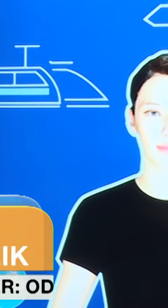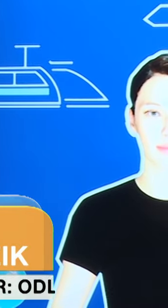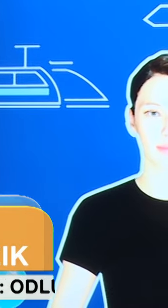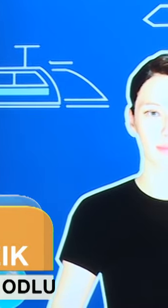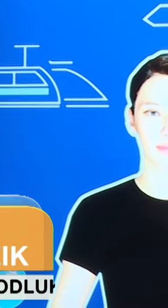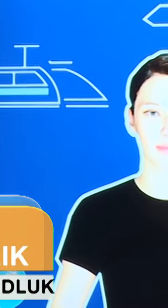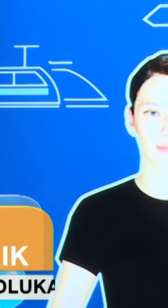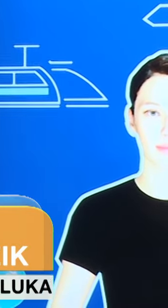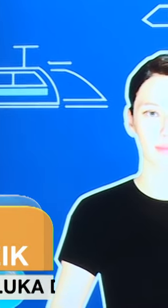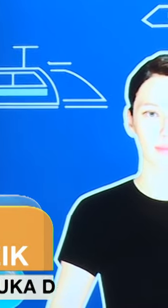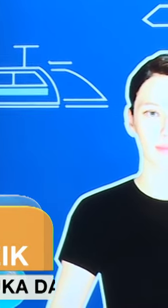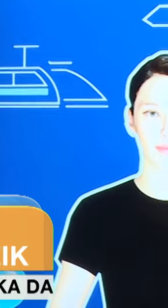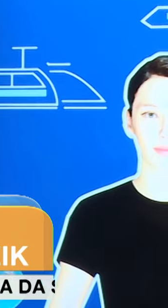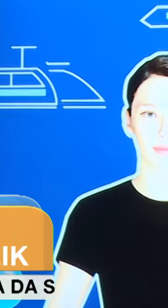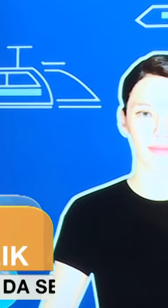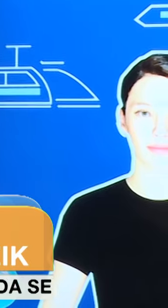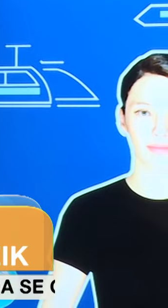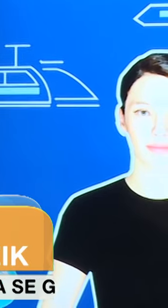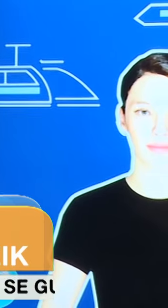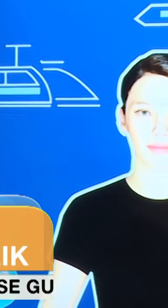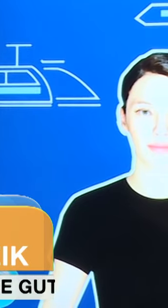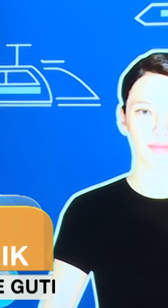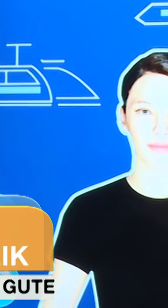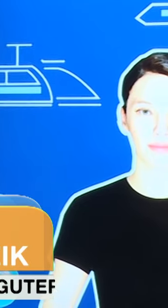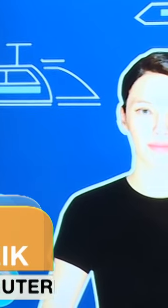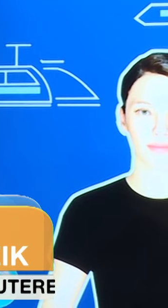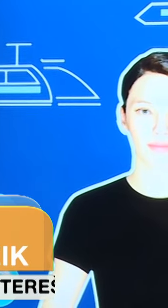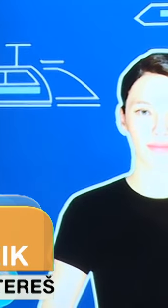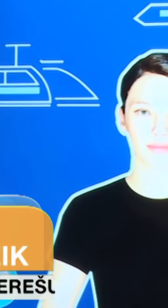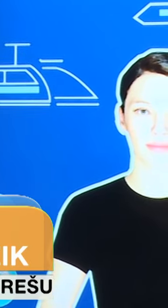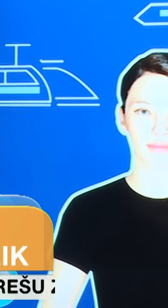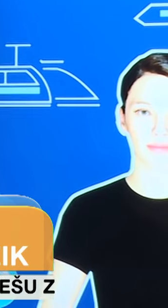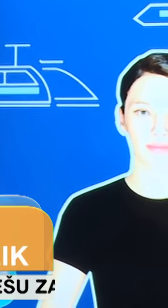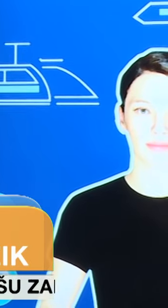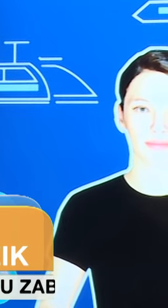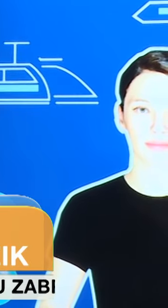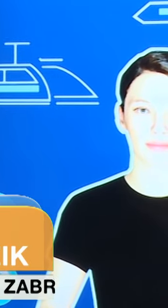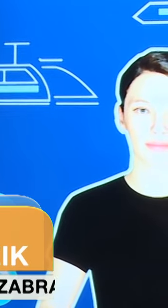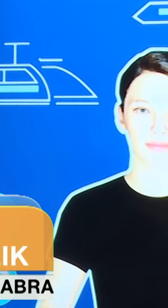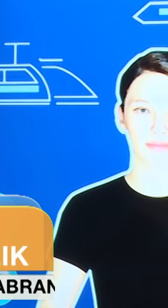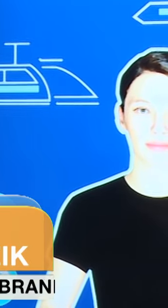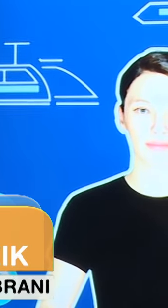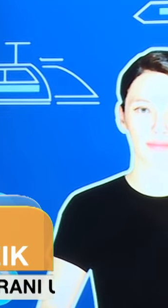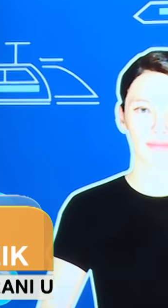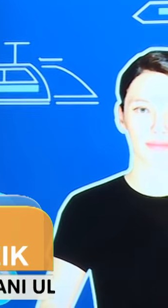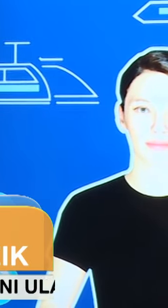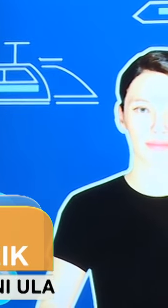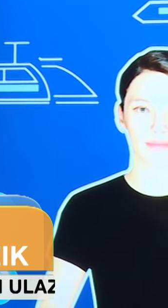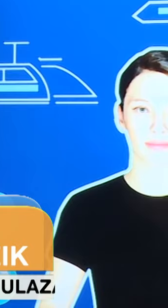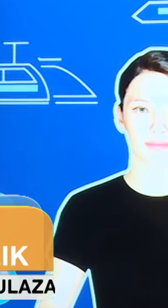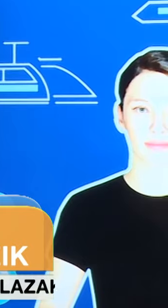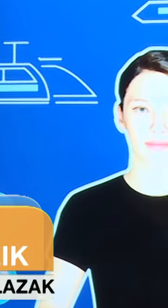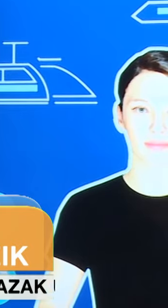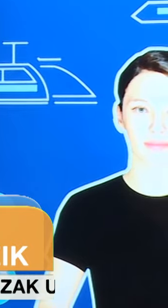Jedini razlog našeg širenja u Americi je, naše želje za širenjem u Americi je to što je tamo mnogoostroko veće tržište. Ali